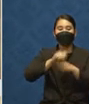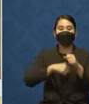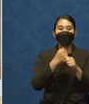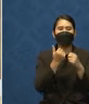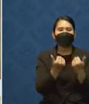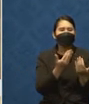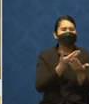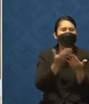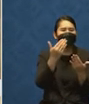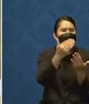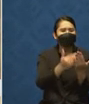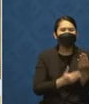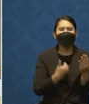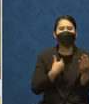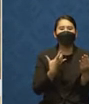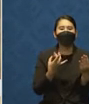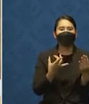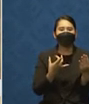ไปทำอะไร